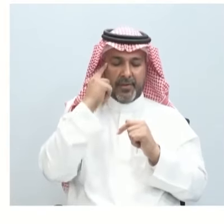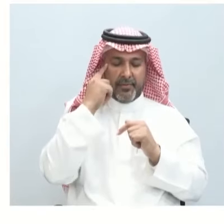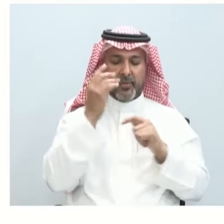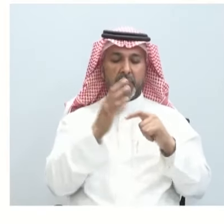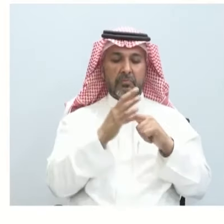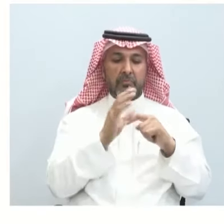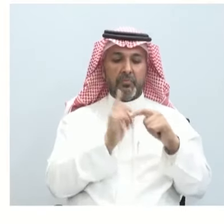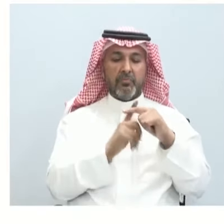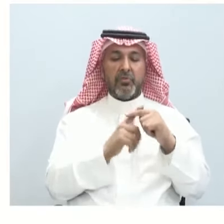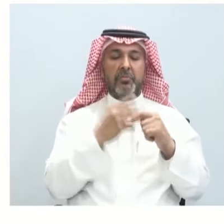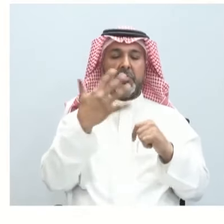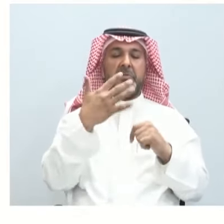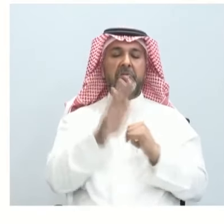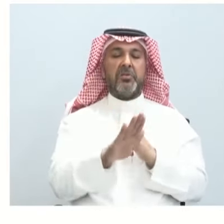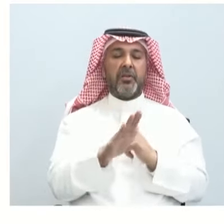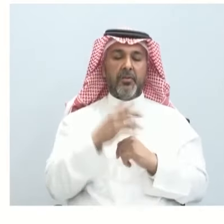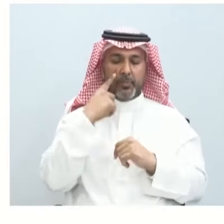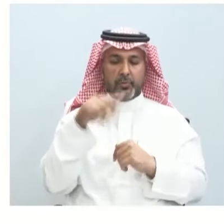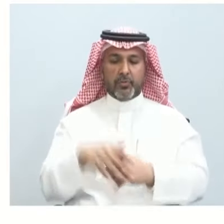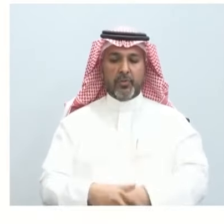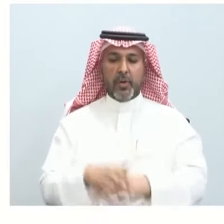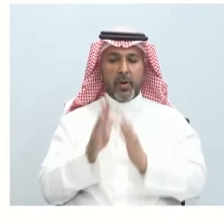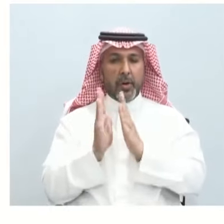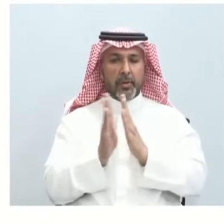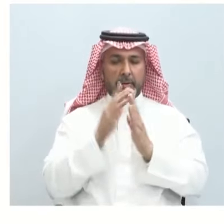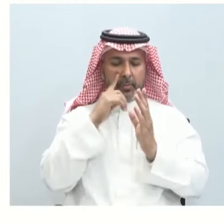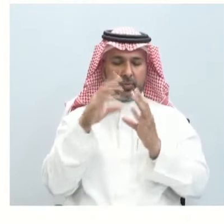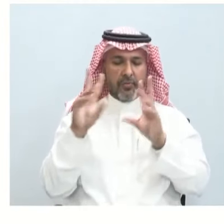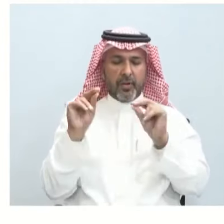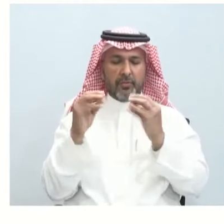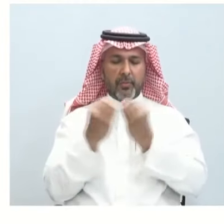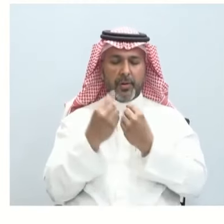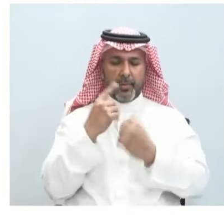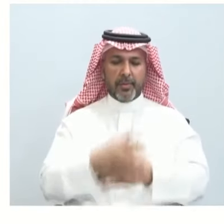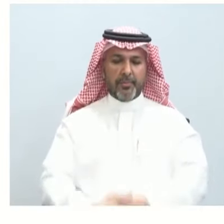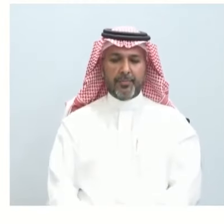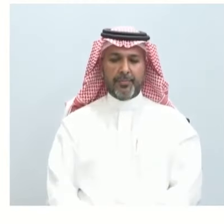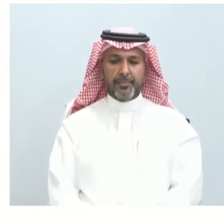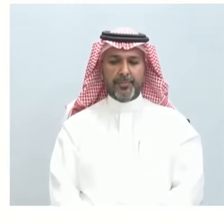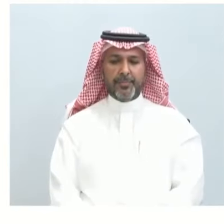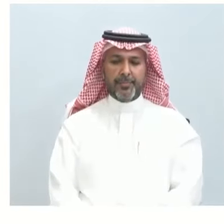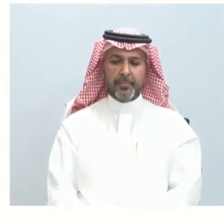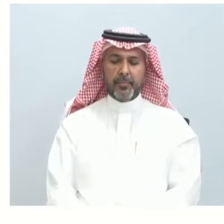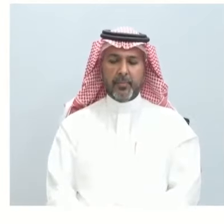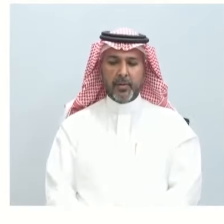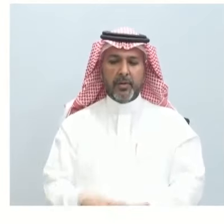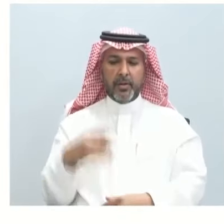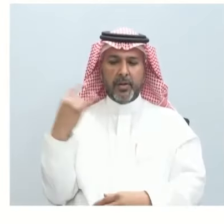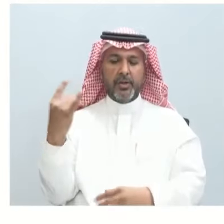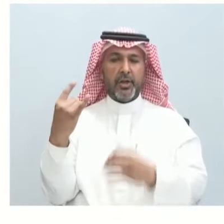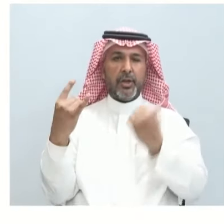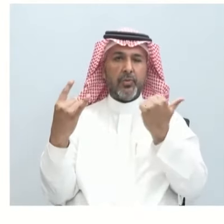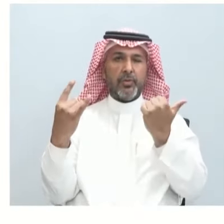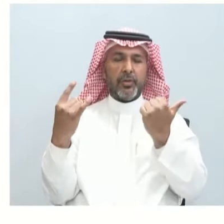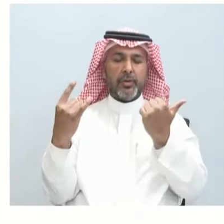لدينا اي عمليه ضرب لها نبدا الان بترتيب الحدود وجمعها امام كان نرى بالنسبه للطرف الايمن لديه هنا